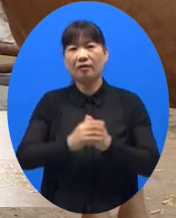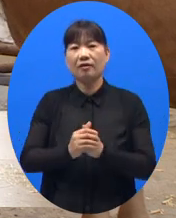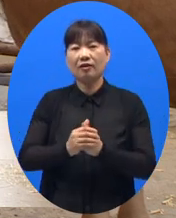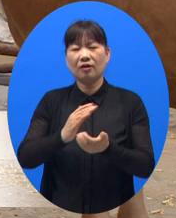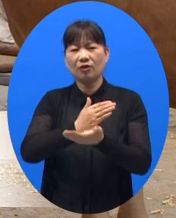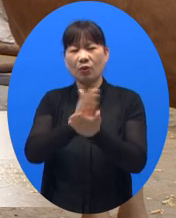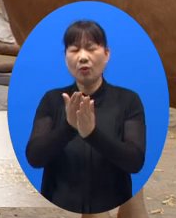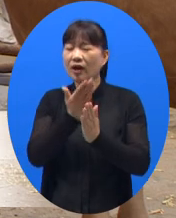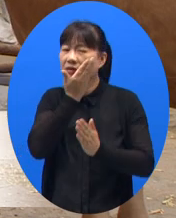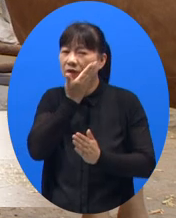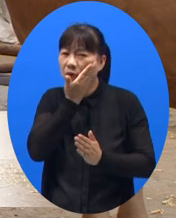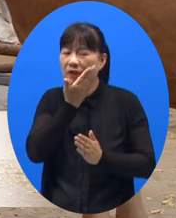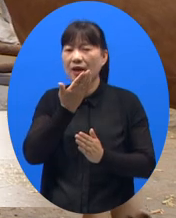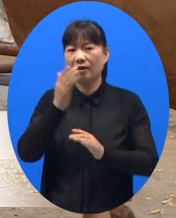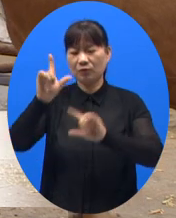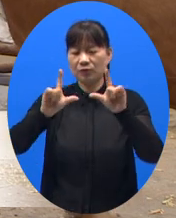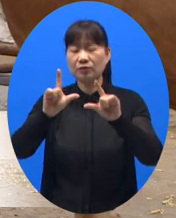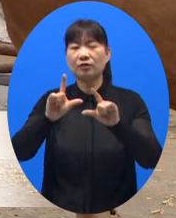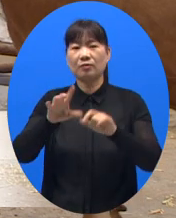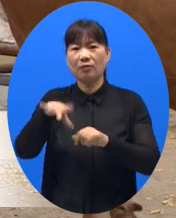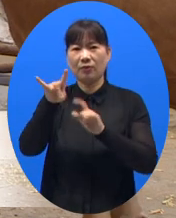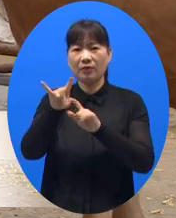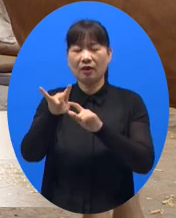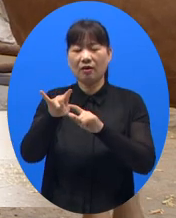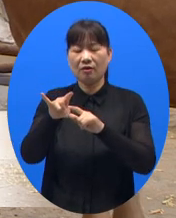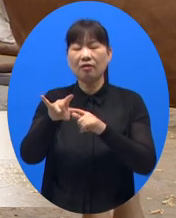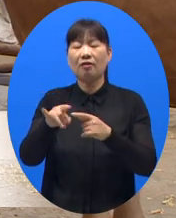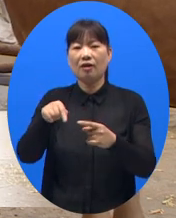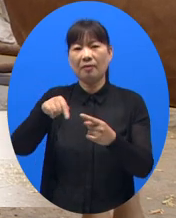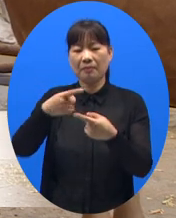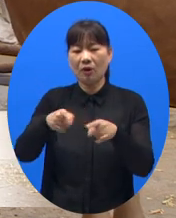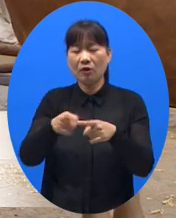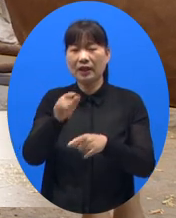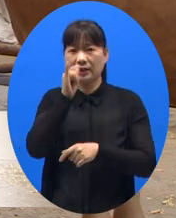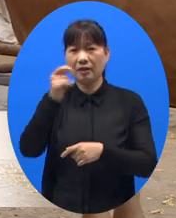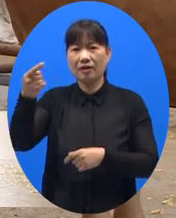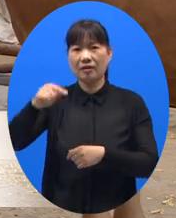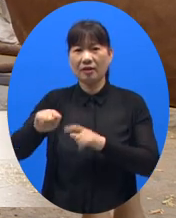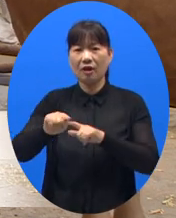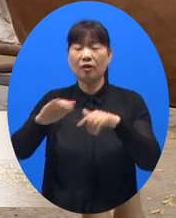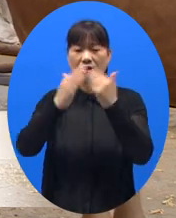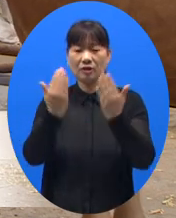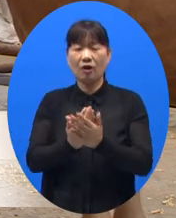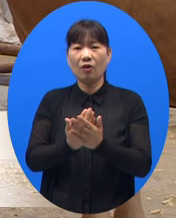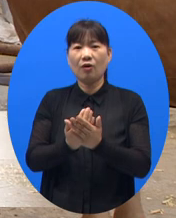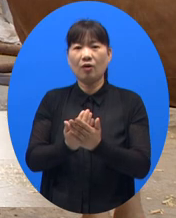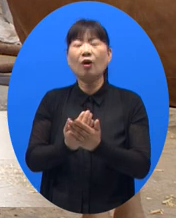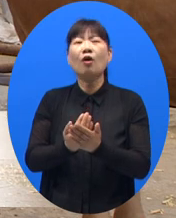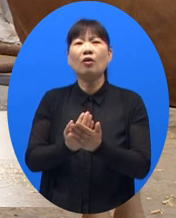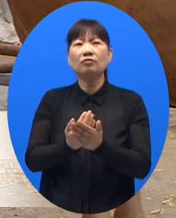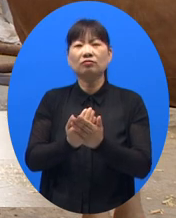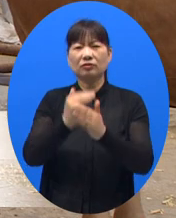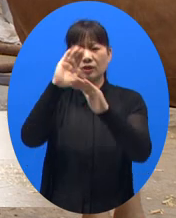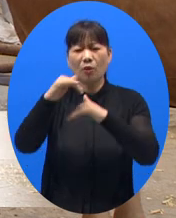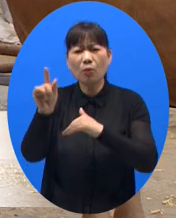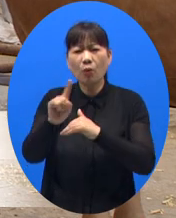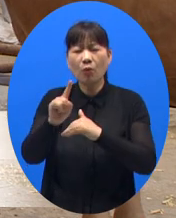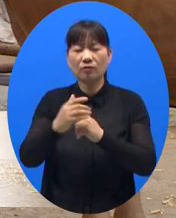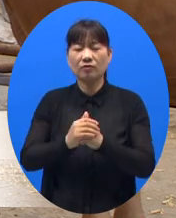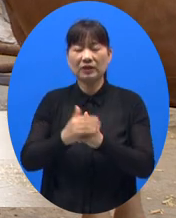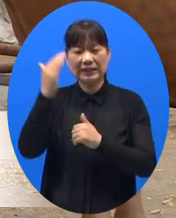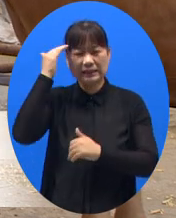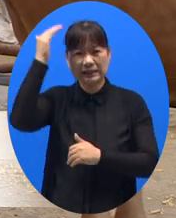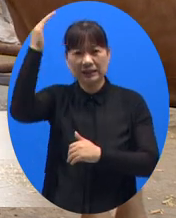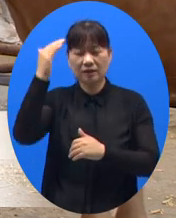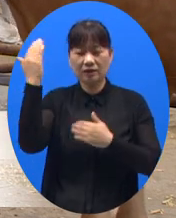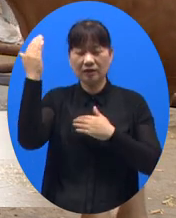영향도 상태를 기본적 판단하게 되겠습니다 다음으로는 전체적으로 휴 와 몸에 끼리 1 에서부터